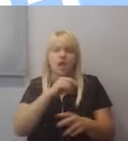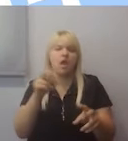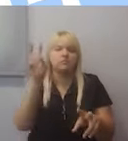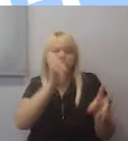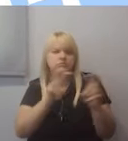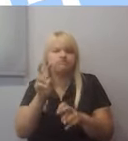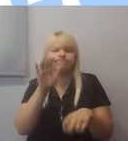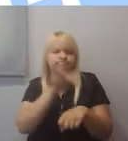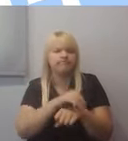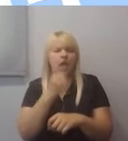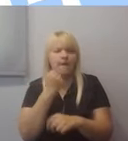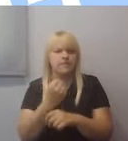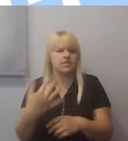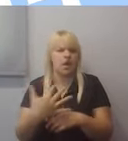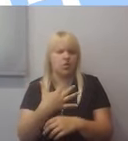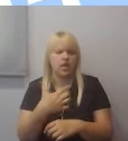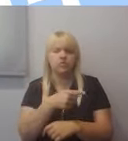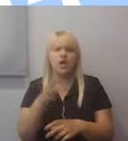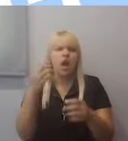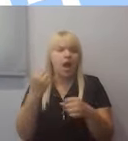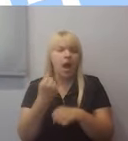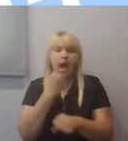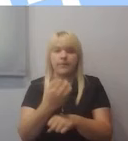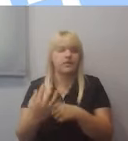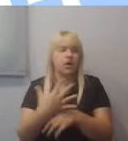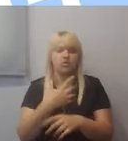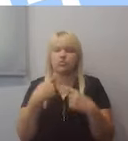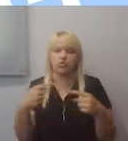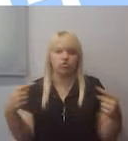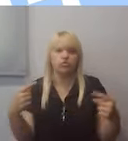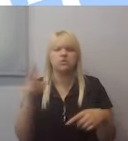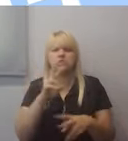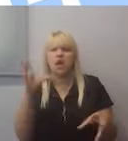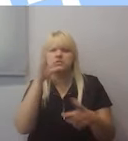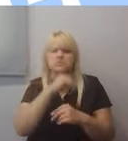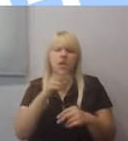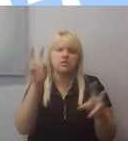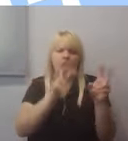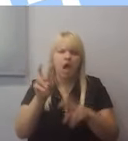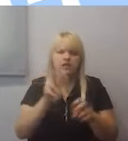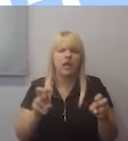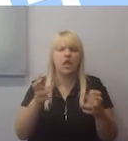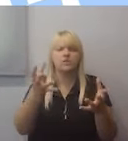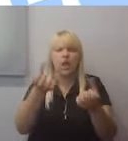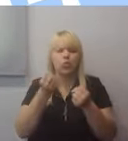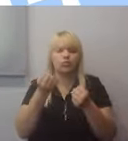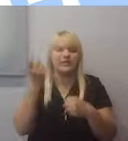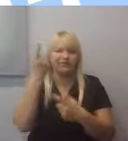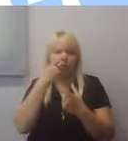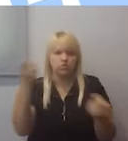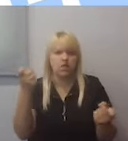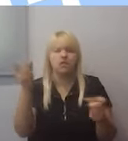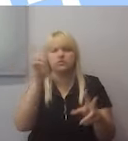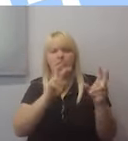apdraudējumi var būt visdažādākie un tas nozīmē kā mēs spējam analizēt informācij iegūt informāciju analizēt informāciju un adekvāti